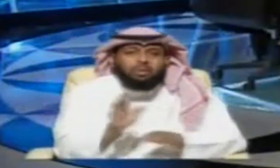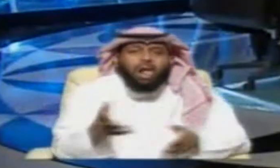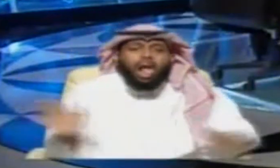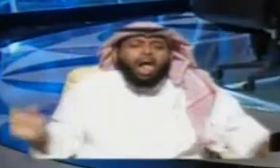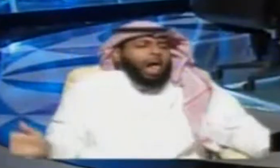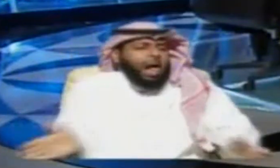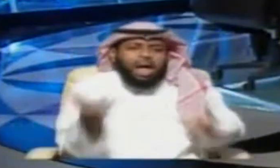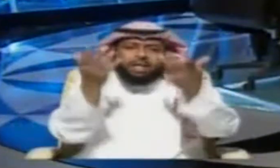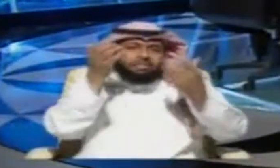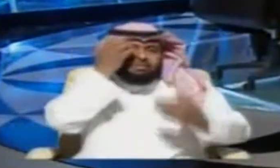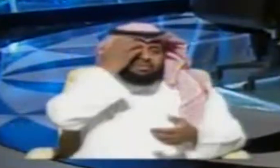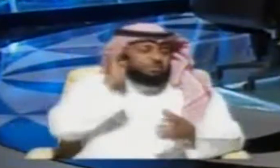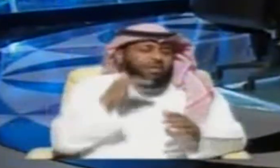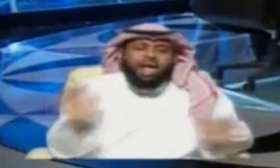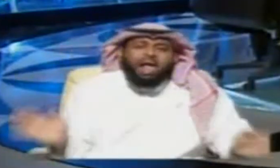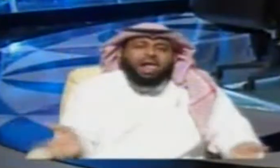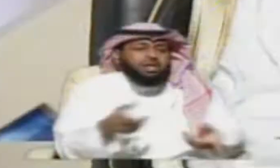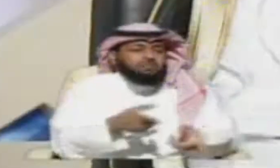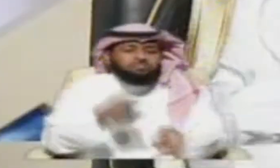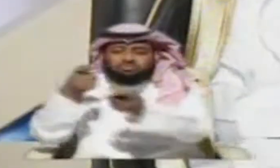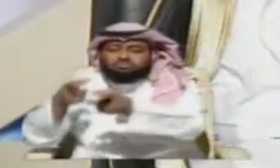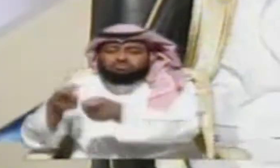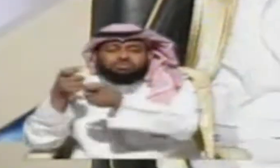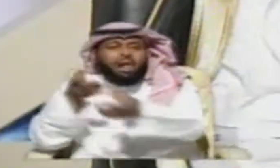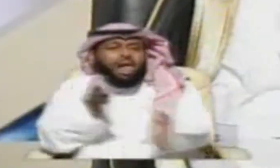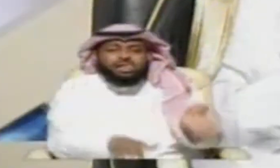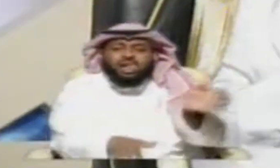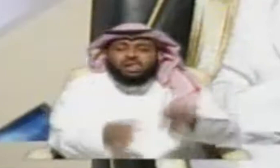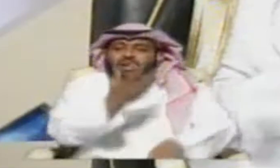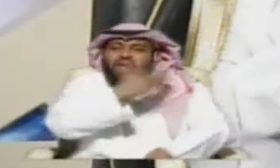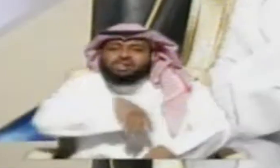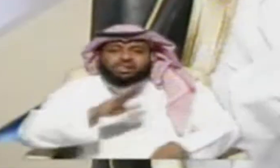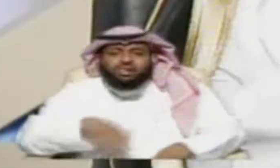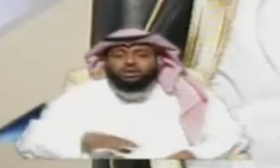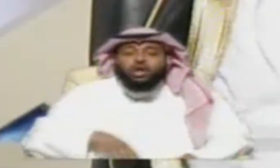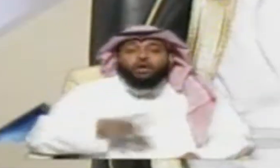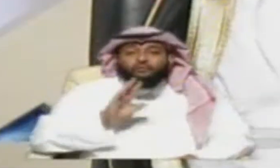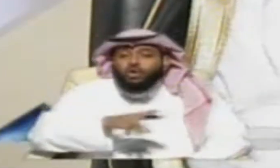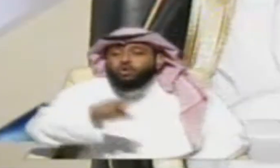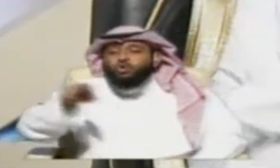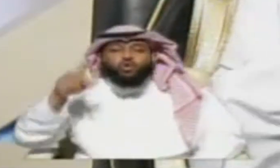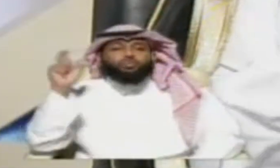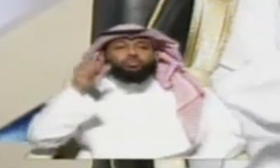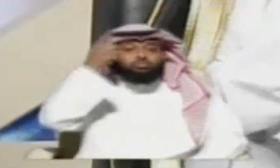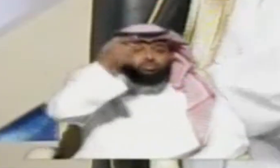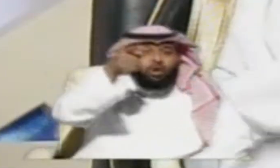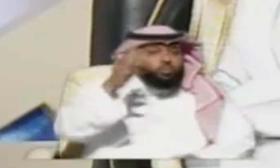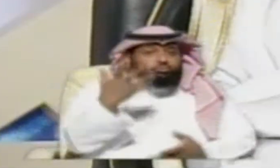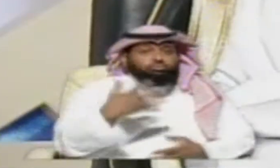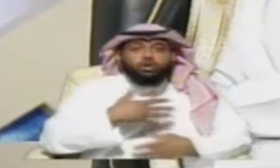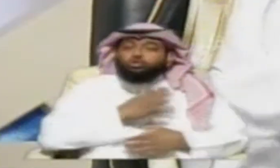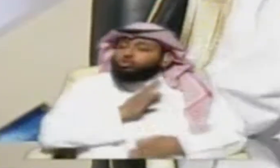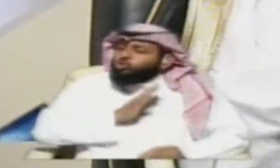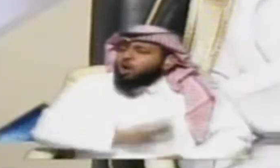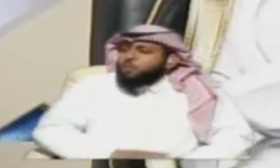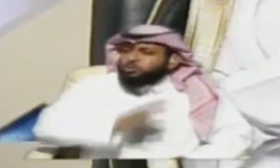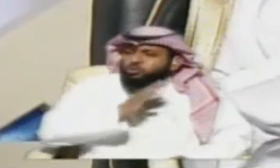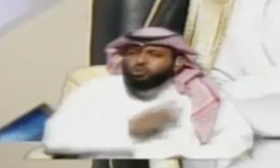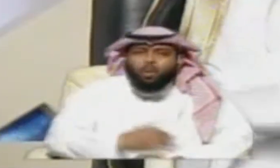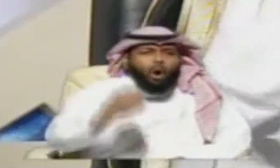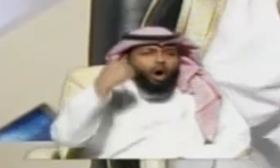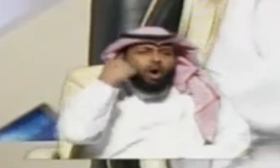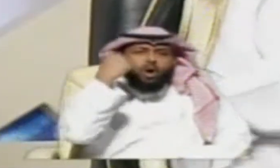يضربهم ضربا بلا هوادة. وإخوتنا هناك ولله الحمد صامدون، وضربوا أروع الأمثلة في